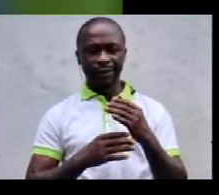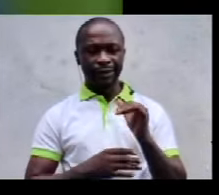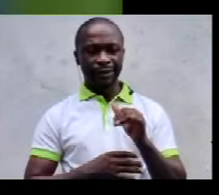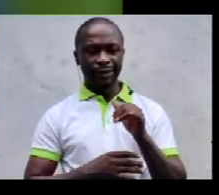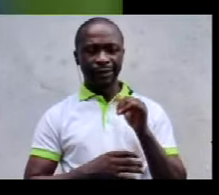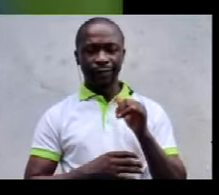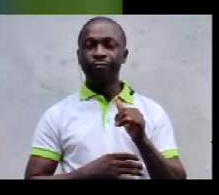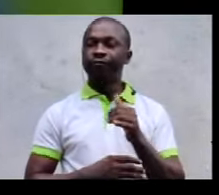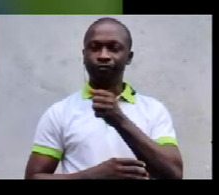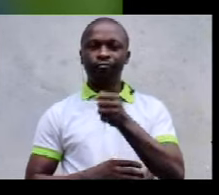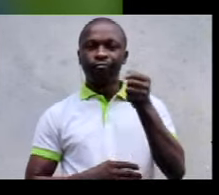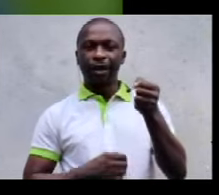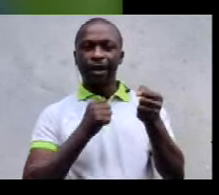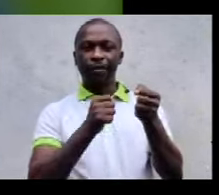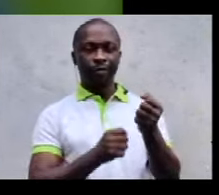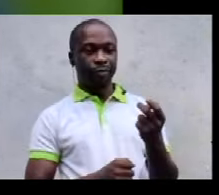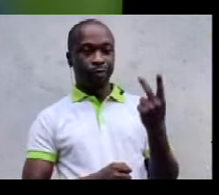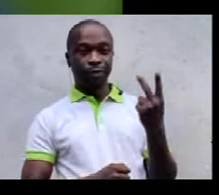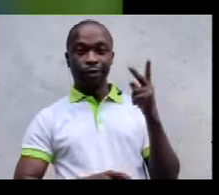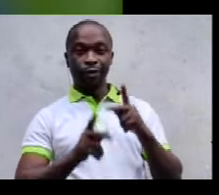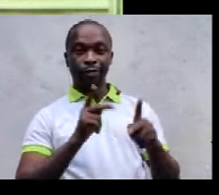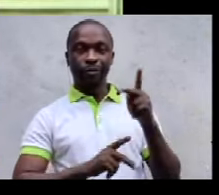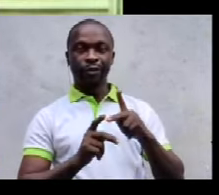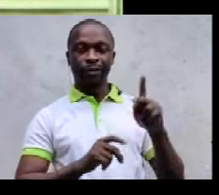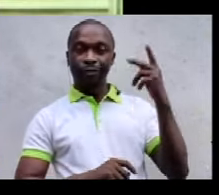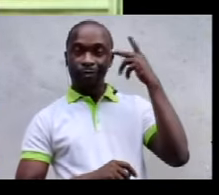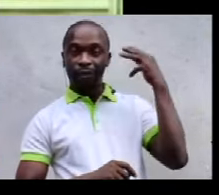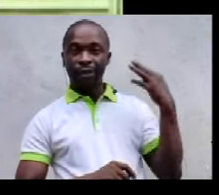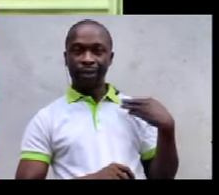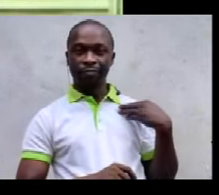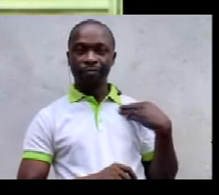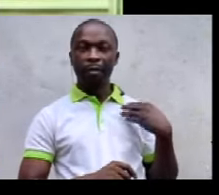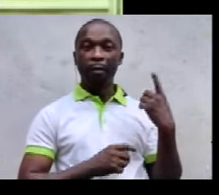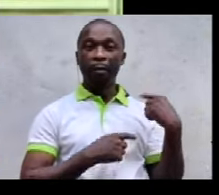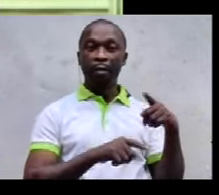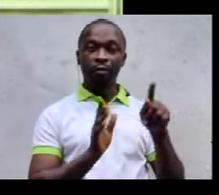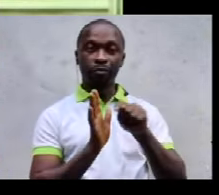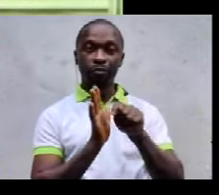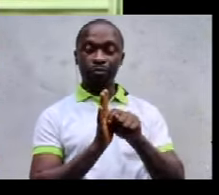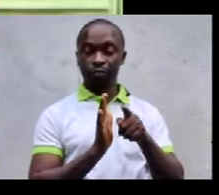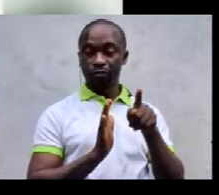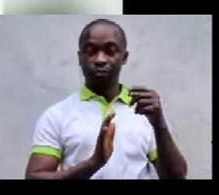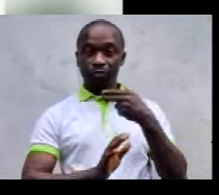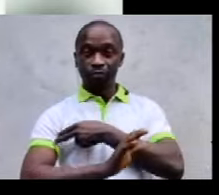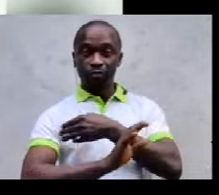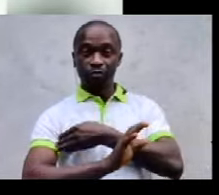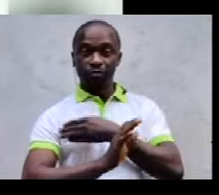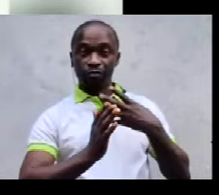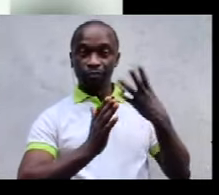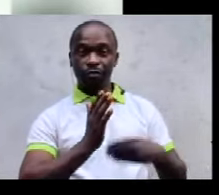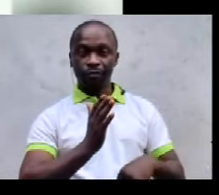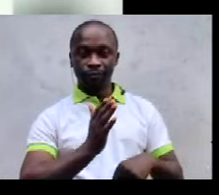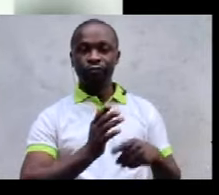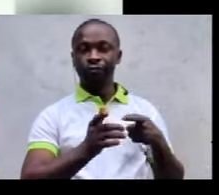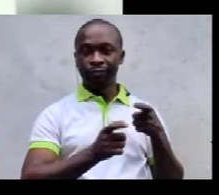est nommé pour exercer à titre intérimaire les fonctions de Premier ministre et Téné Birahima Ouattara, ministre